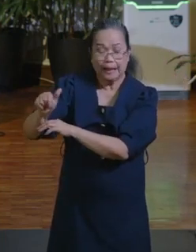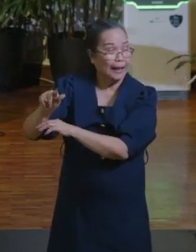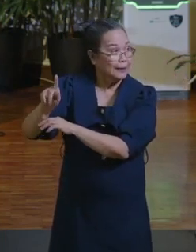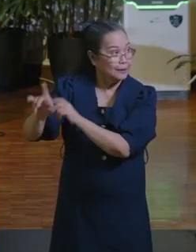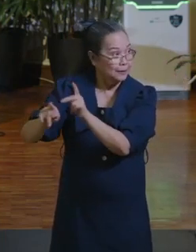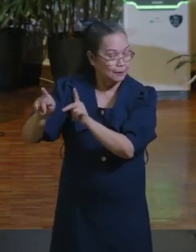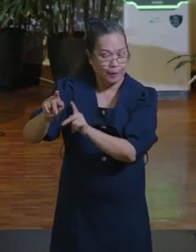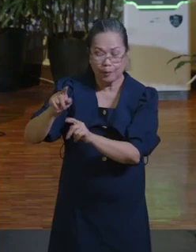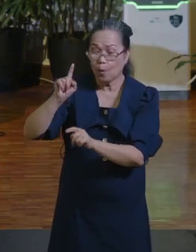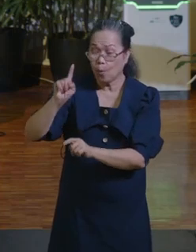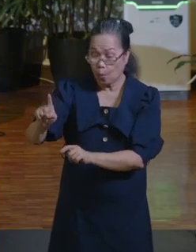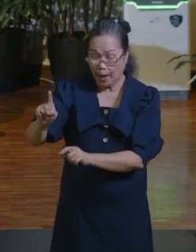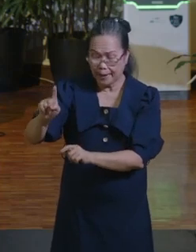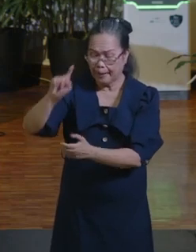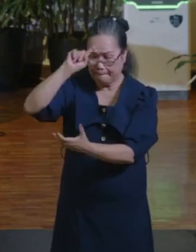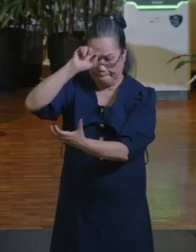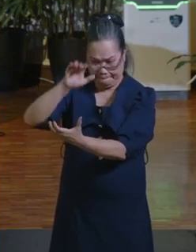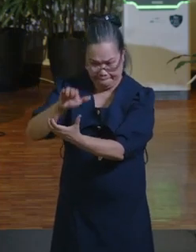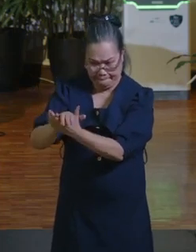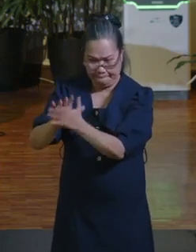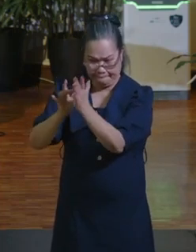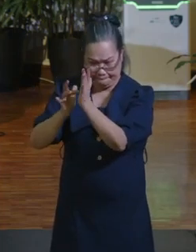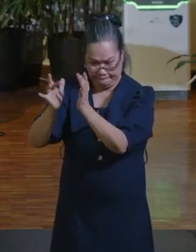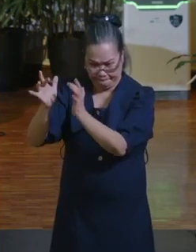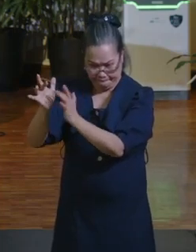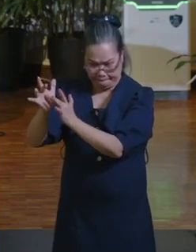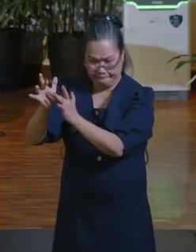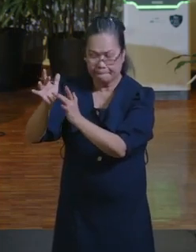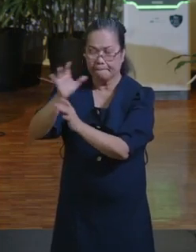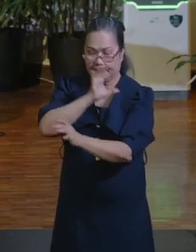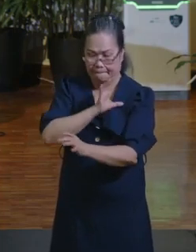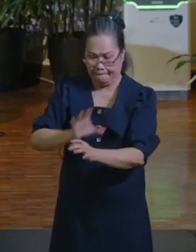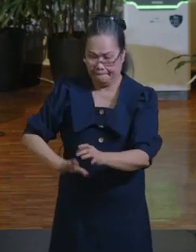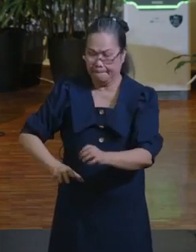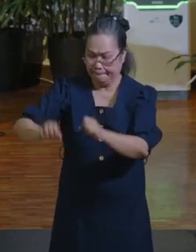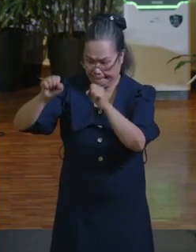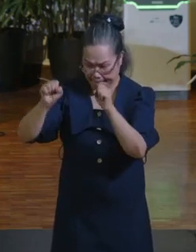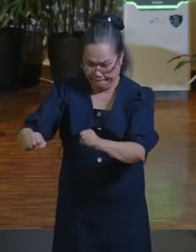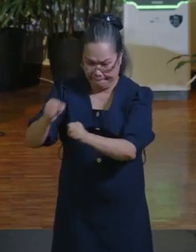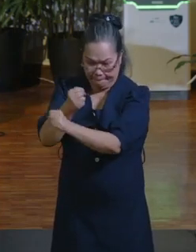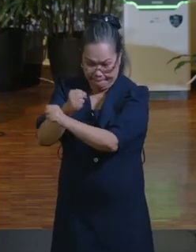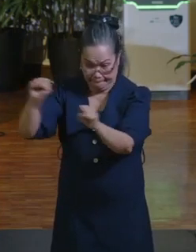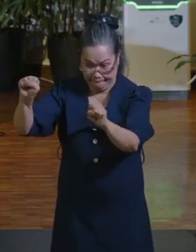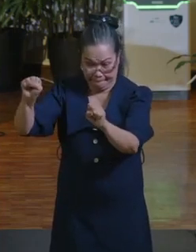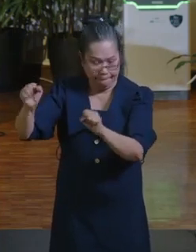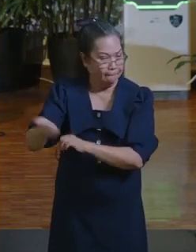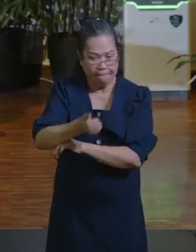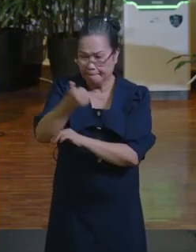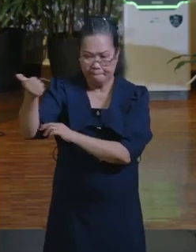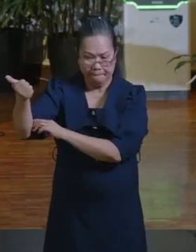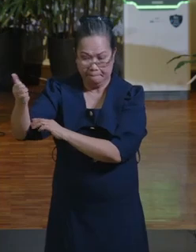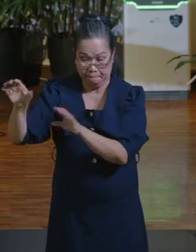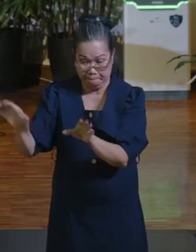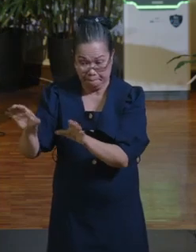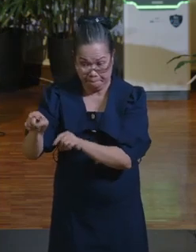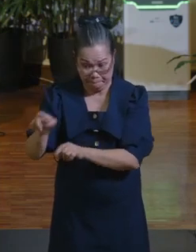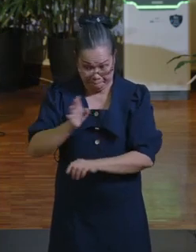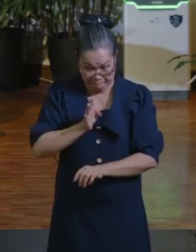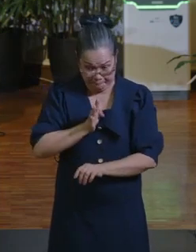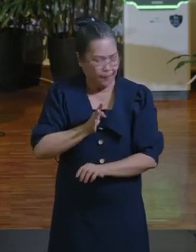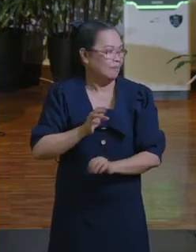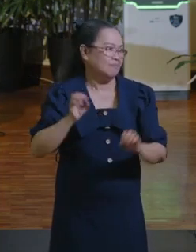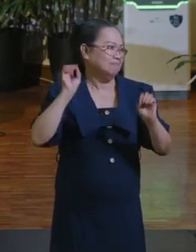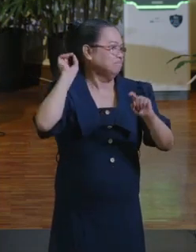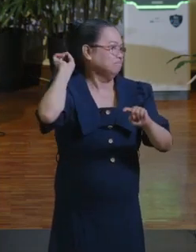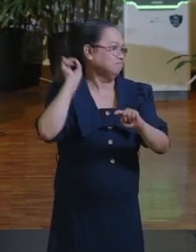Jesus lamang ang tanging paraan ng kaligtasan. Pagkatapos noon, kanyang ipinagtanggol muli ang